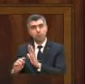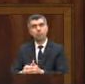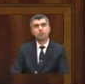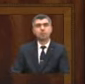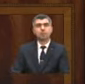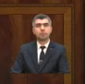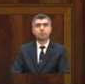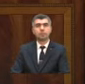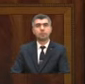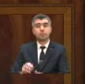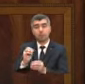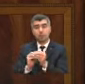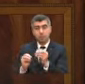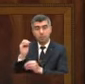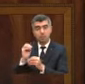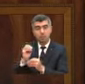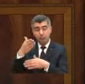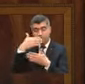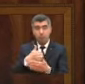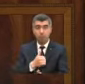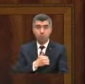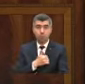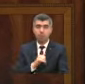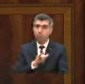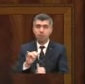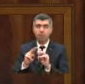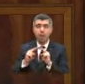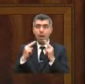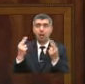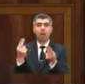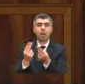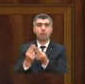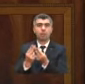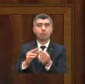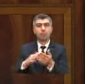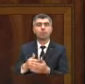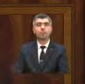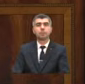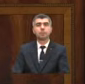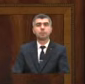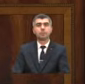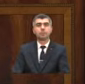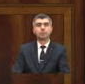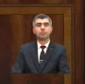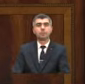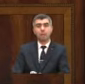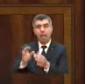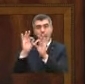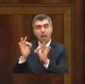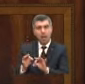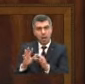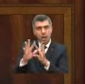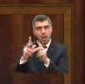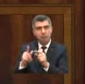2019، ثم بعدها ارتفعت ماشي في المغرب بوحده، ارتفعت في العالم كله. بمناسبة هذا الشيء ديال الأرقام ديال البطالة